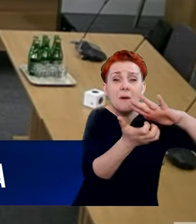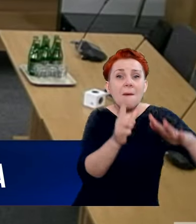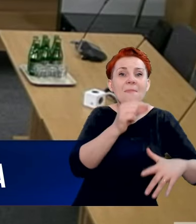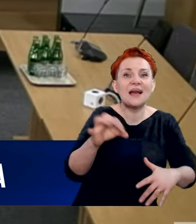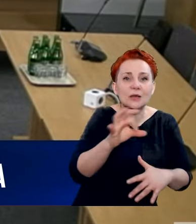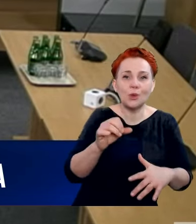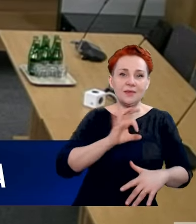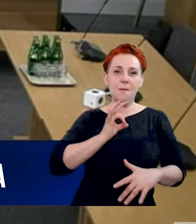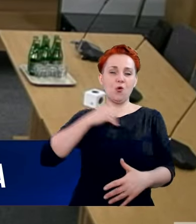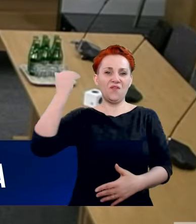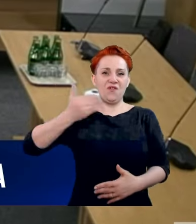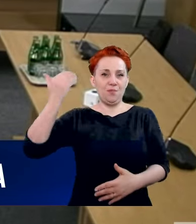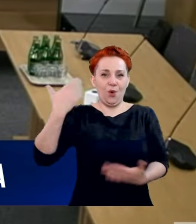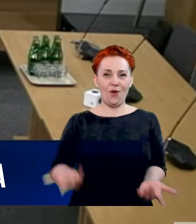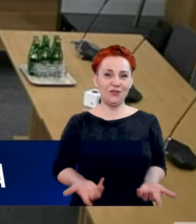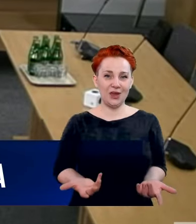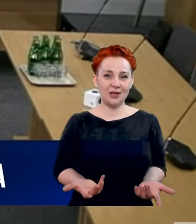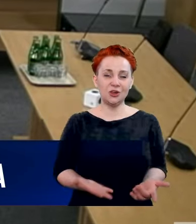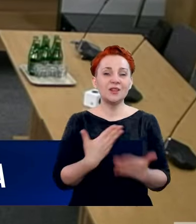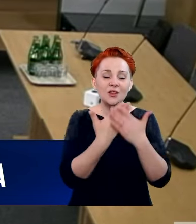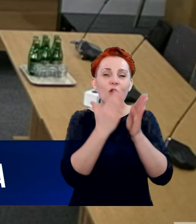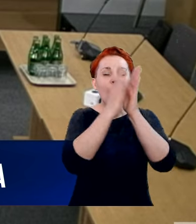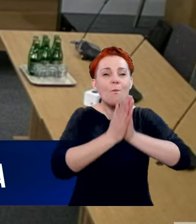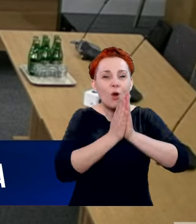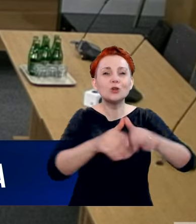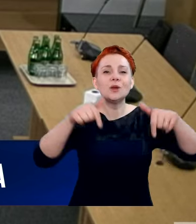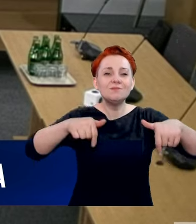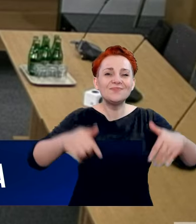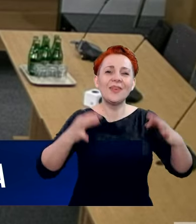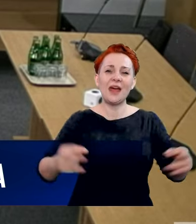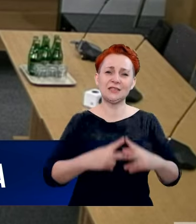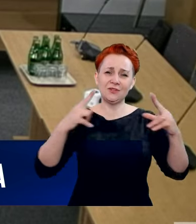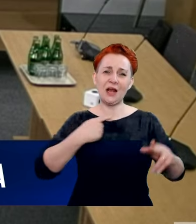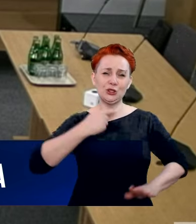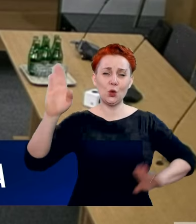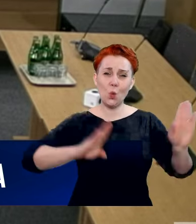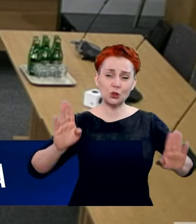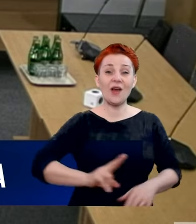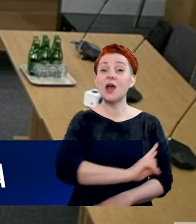wypowiedzi. Bardzo proszę, panie pośle, jesteśmy w trakcie głosowania.